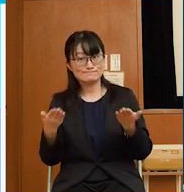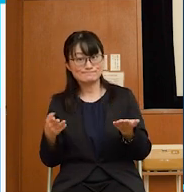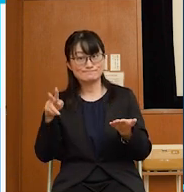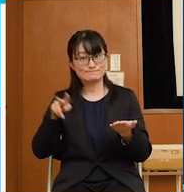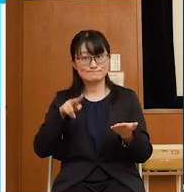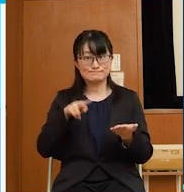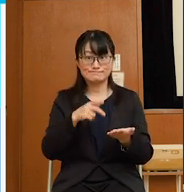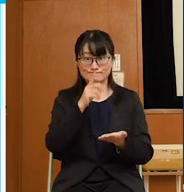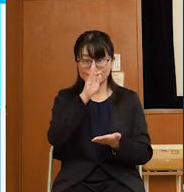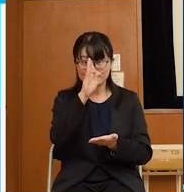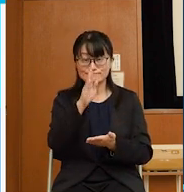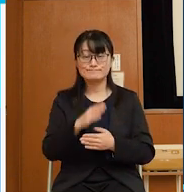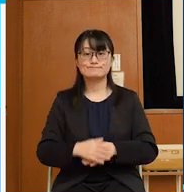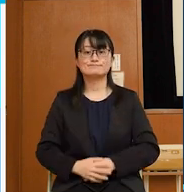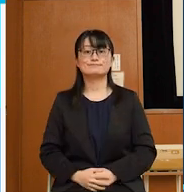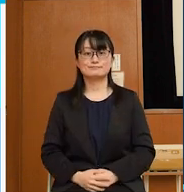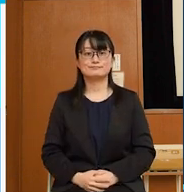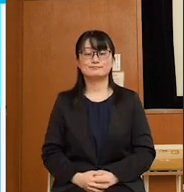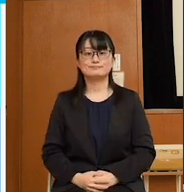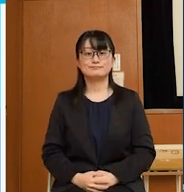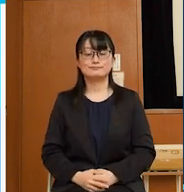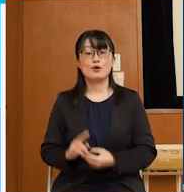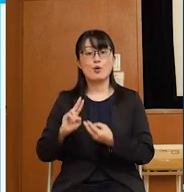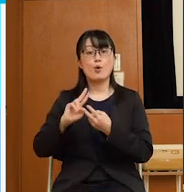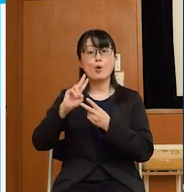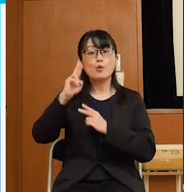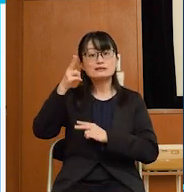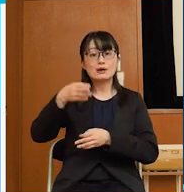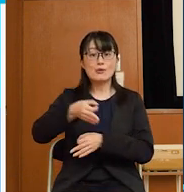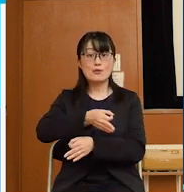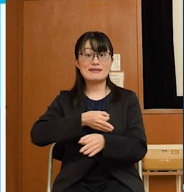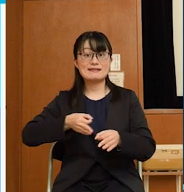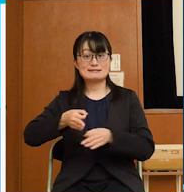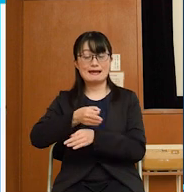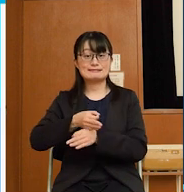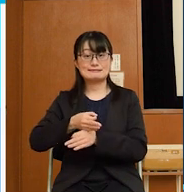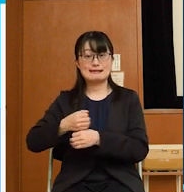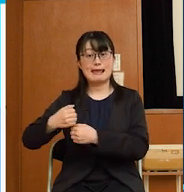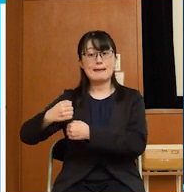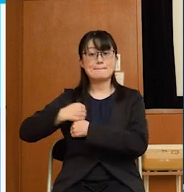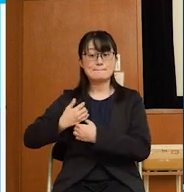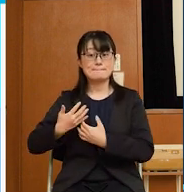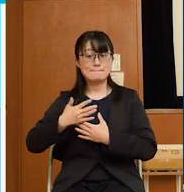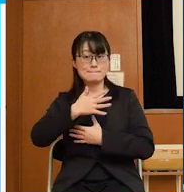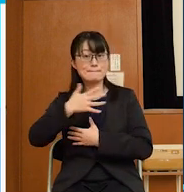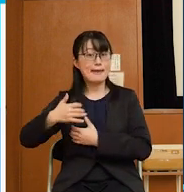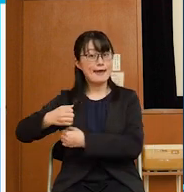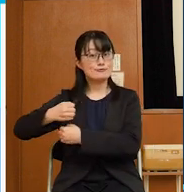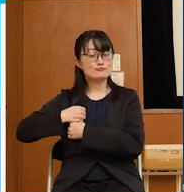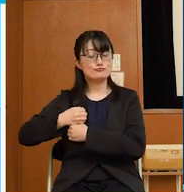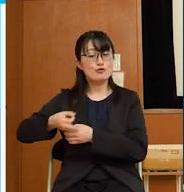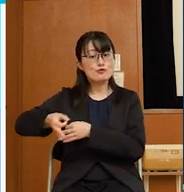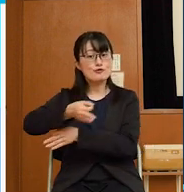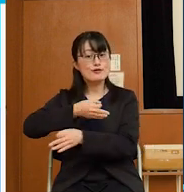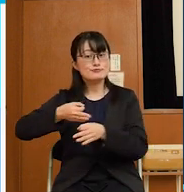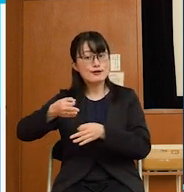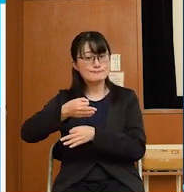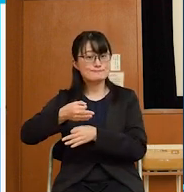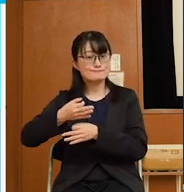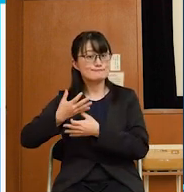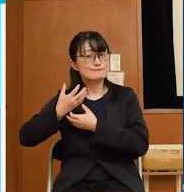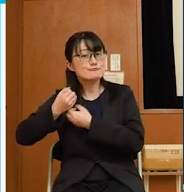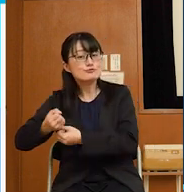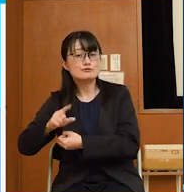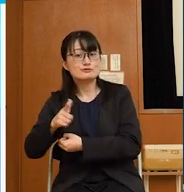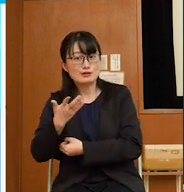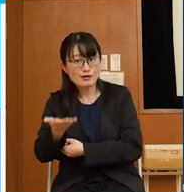17ページをご覧ください沖縄県の経済は米軍基地経済に大きく依存してるのでではないですかという質問よく受けます